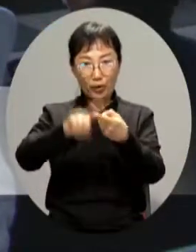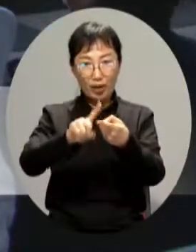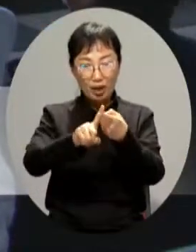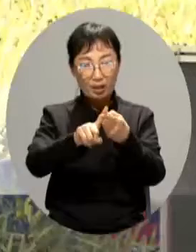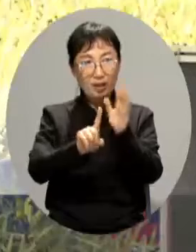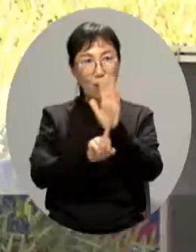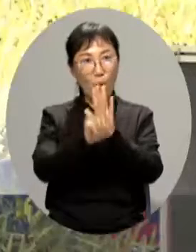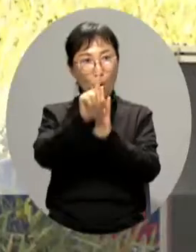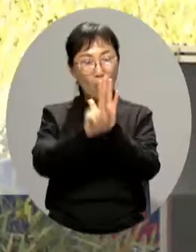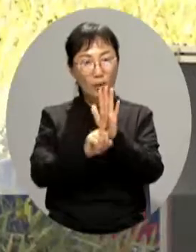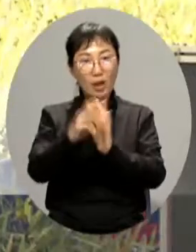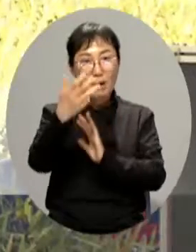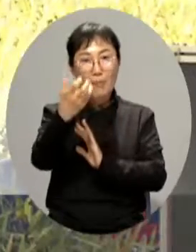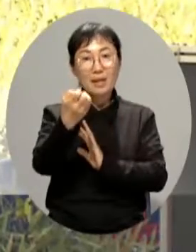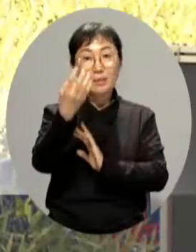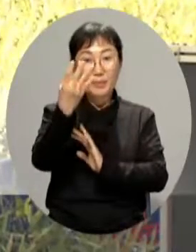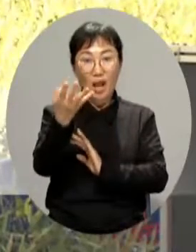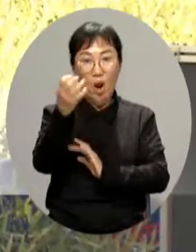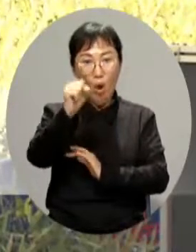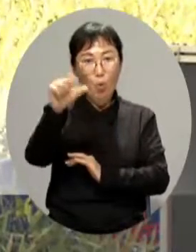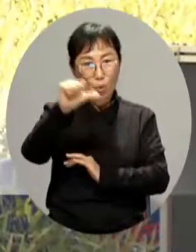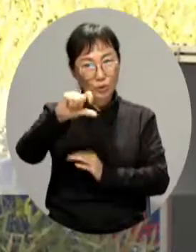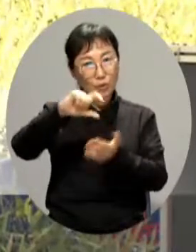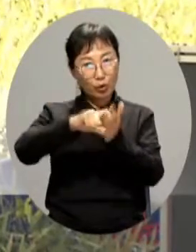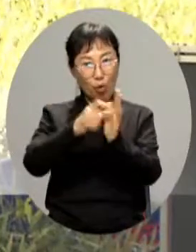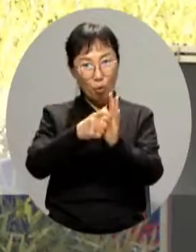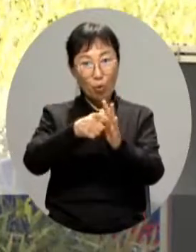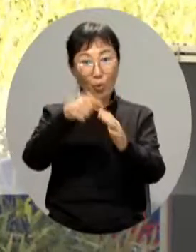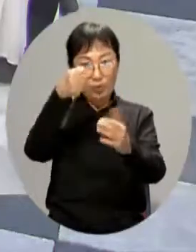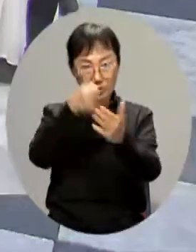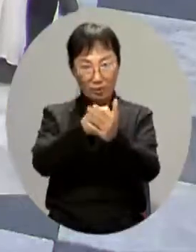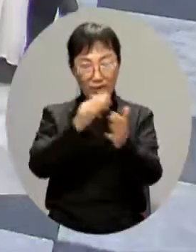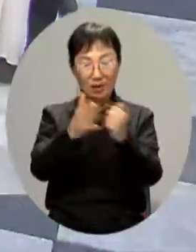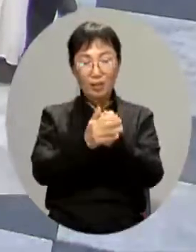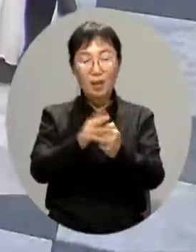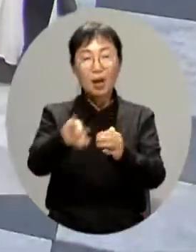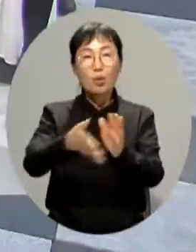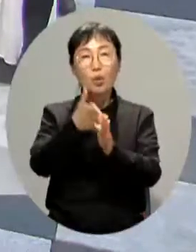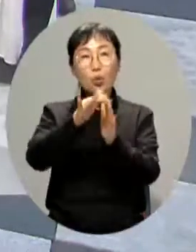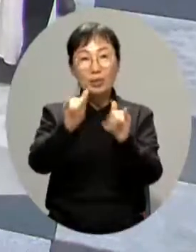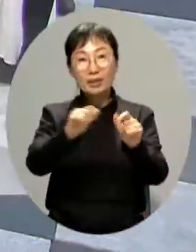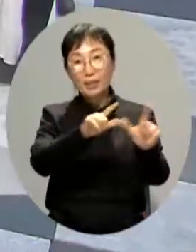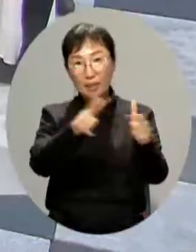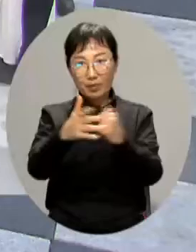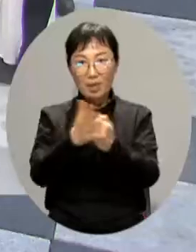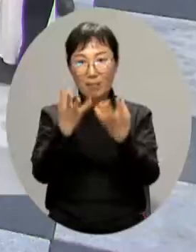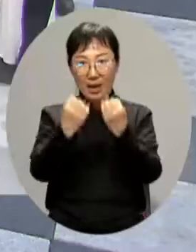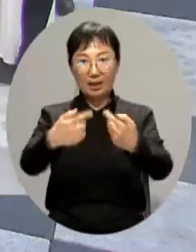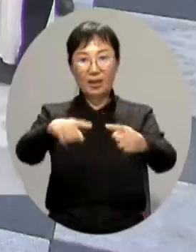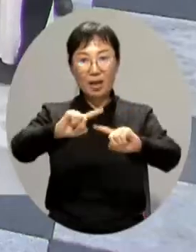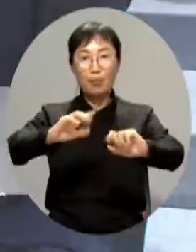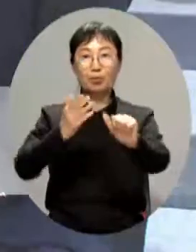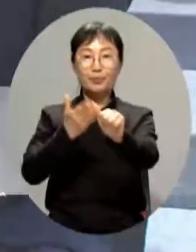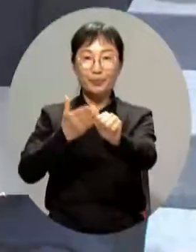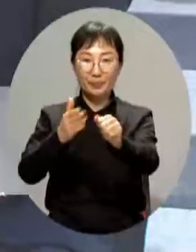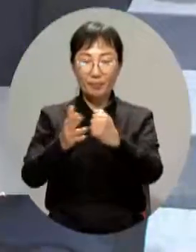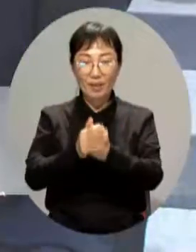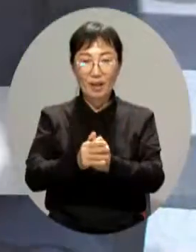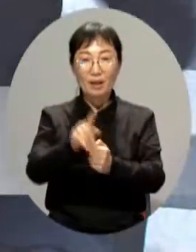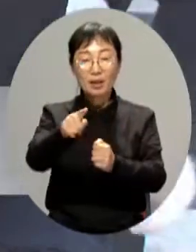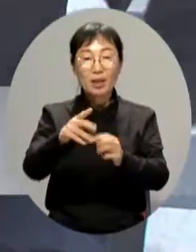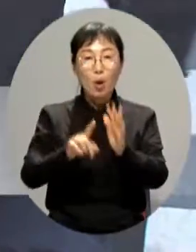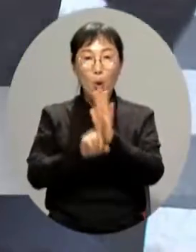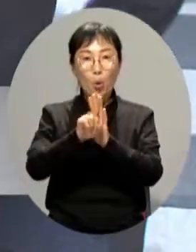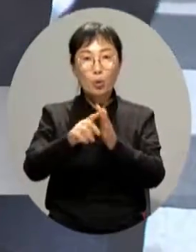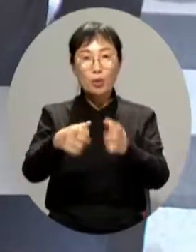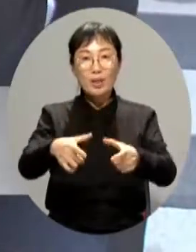84억 5천만 원으로 세웠다며 내년 1월 31일까지 도민들의 많은 참여를 당부했습니다. 지난해 사랑의 온도탑에